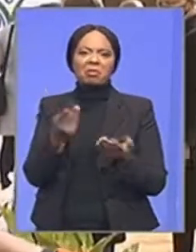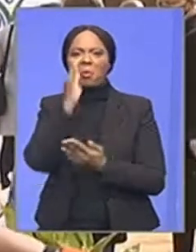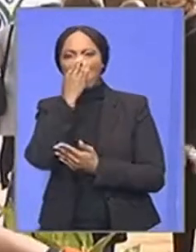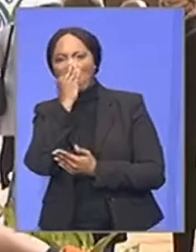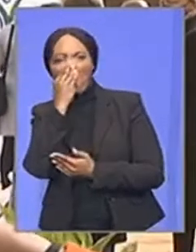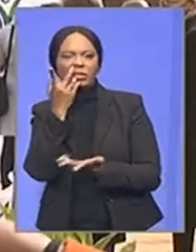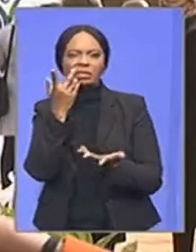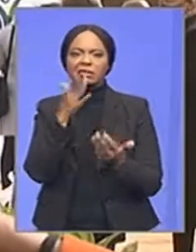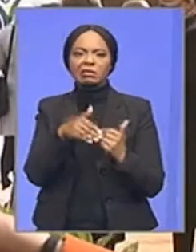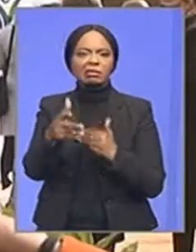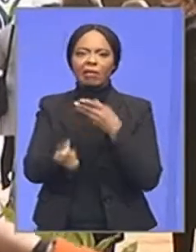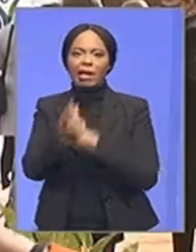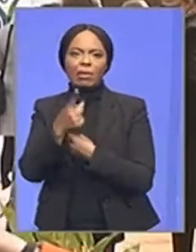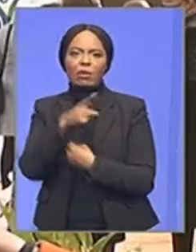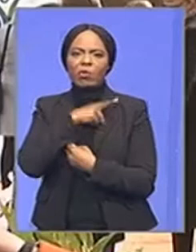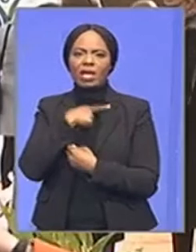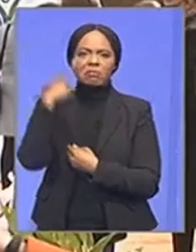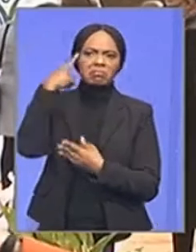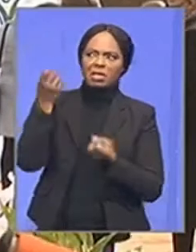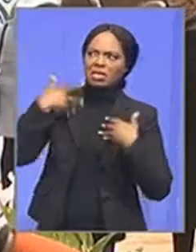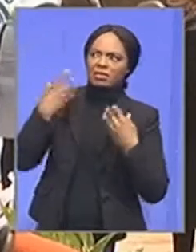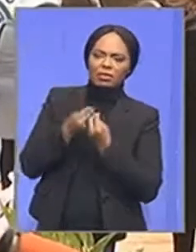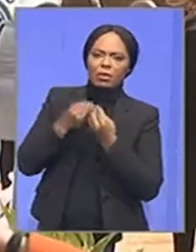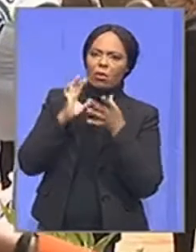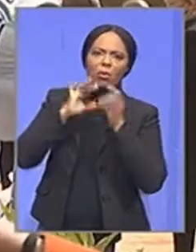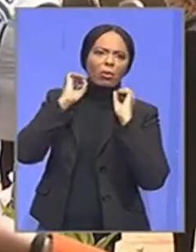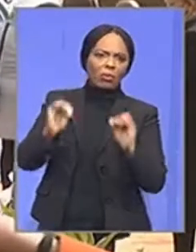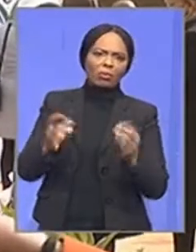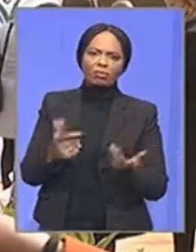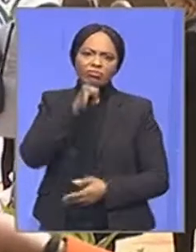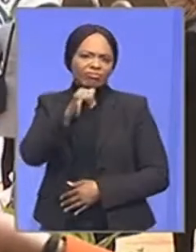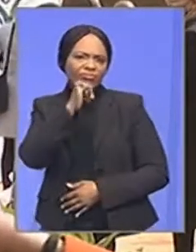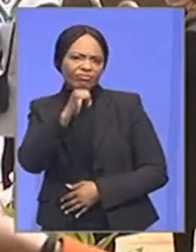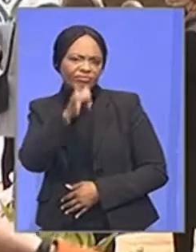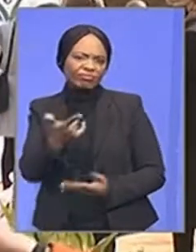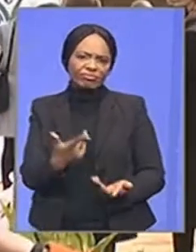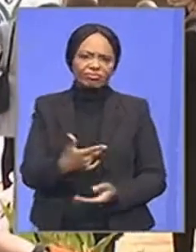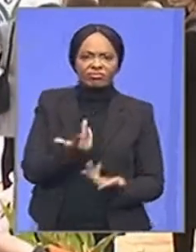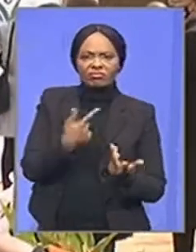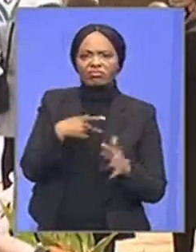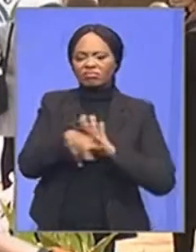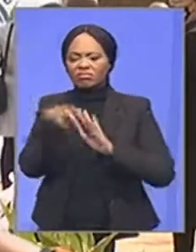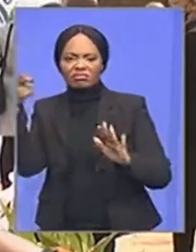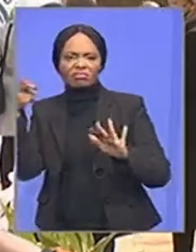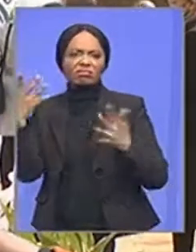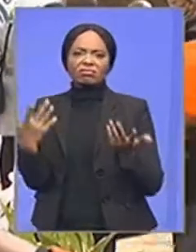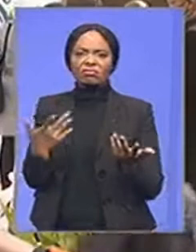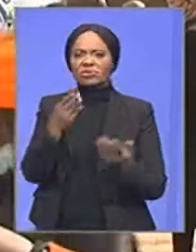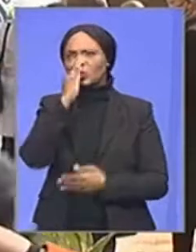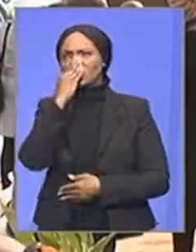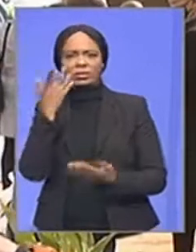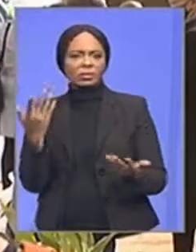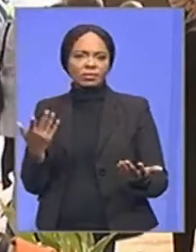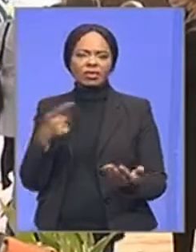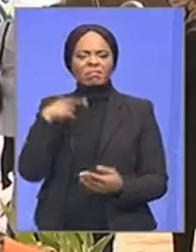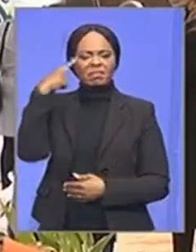ga provide ka se sa se batlang ko lapeng. So o bona gore go siame gore a go se senya. So ke ne ke ile ka gore ke ba phuthe